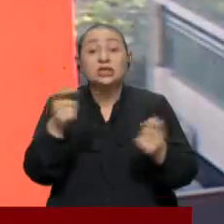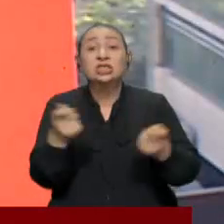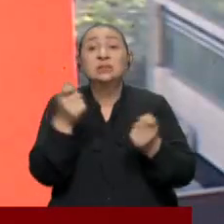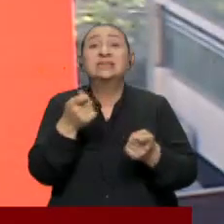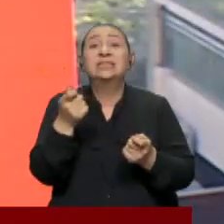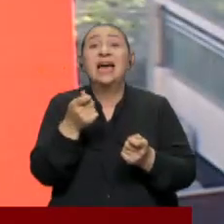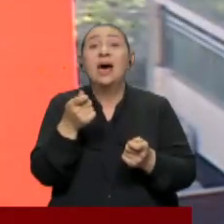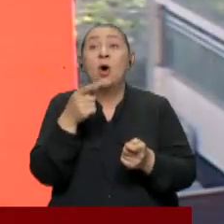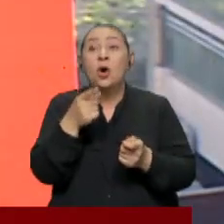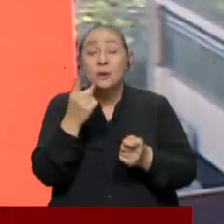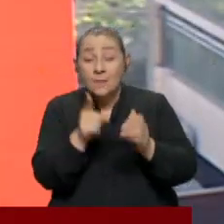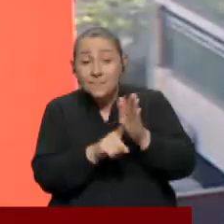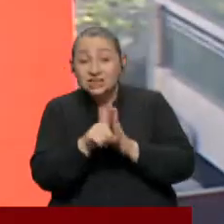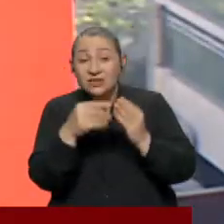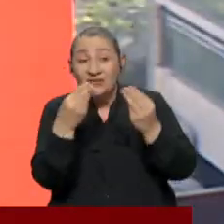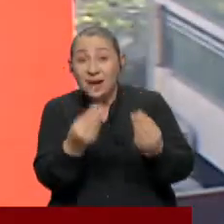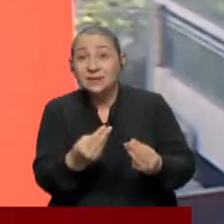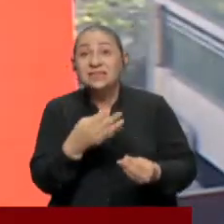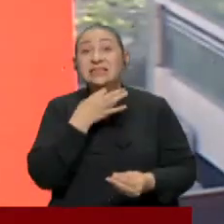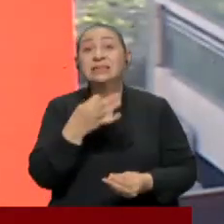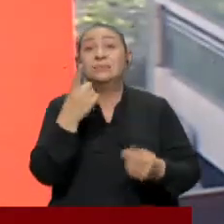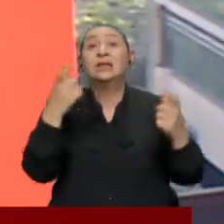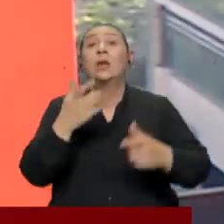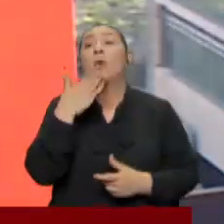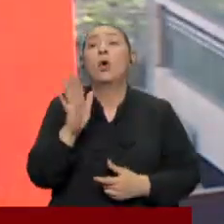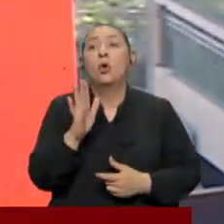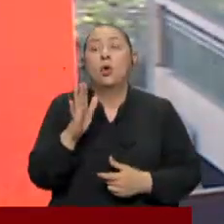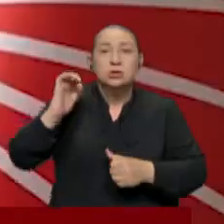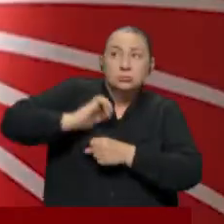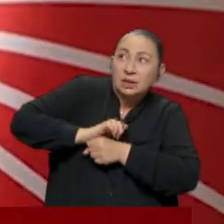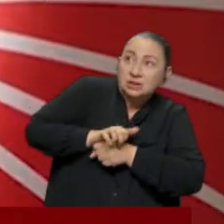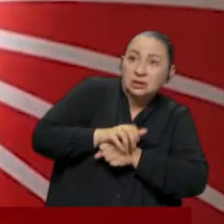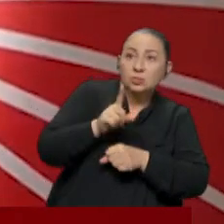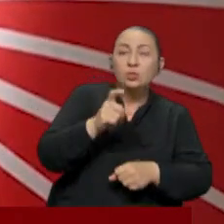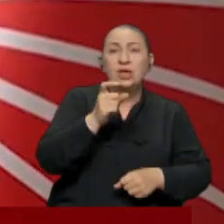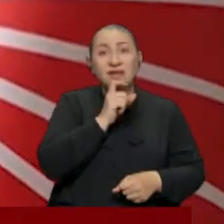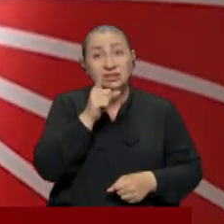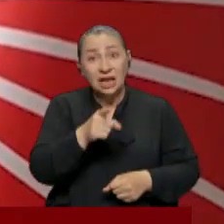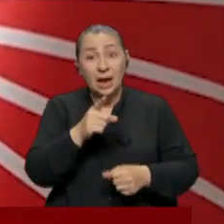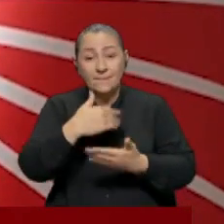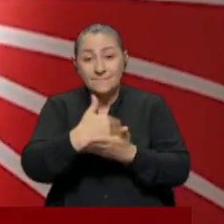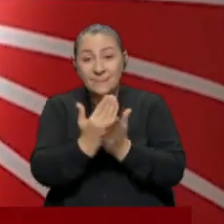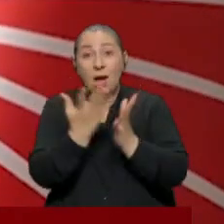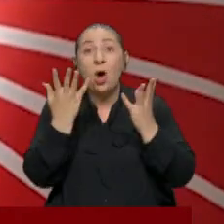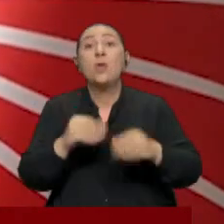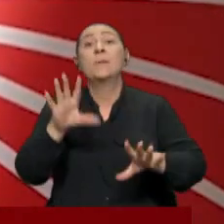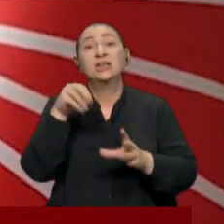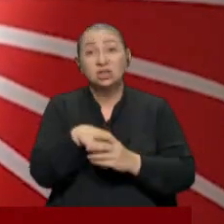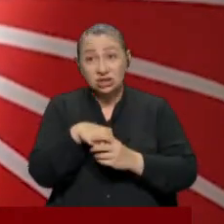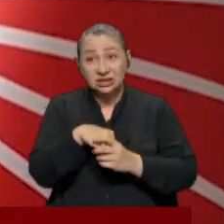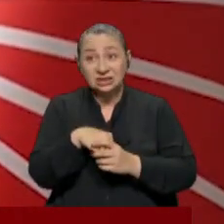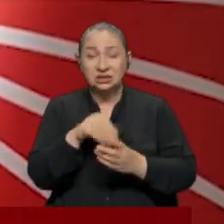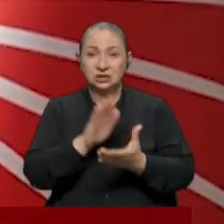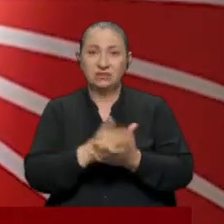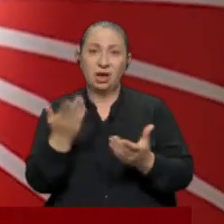da orada çalıştırmaya orada bir başarı elde etmesine Müsait bir tarafı yok başkanlığında bu yanlış da pay sahibi olmak için